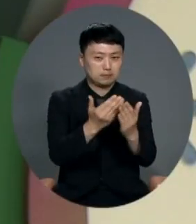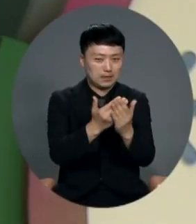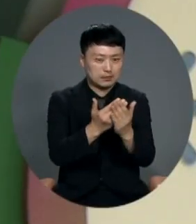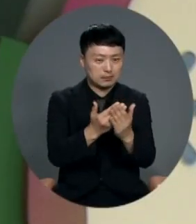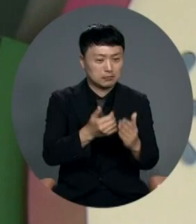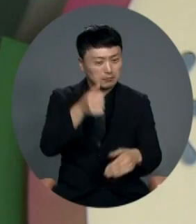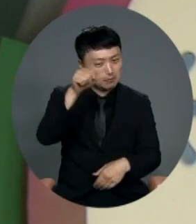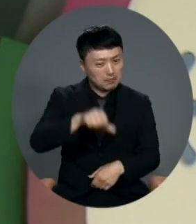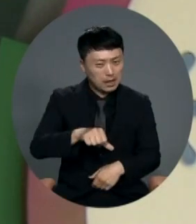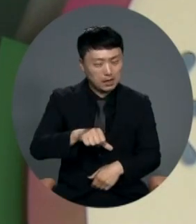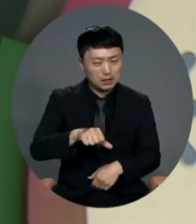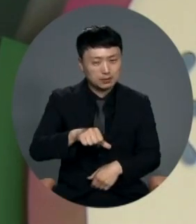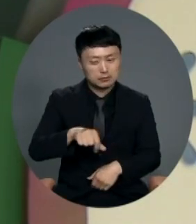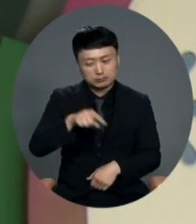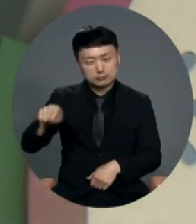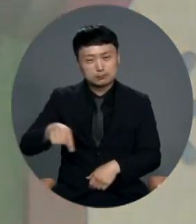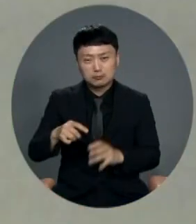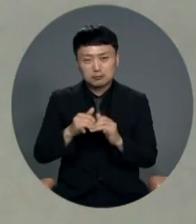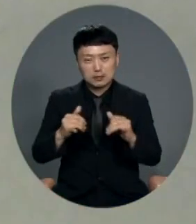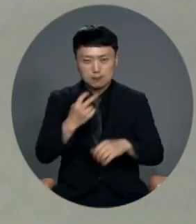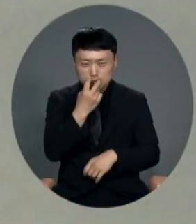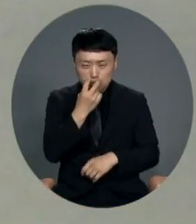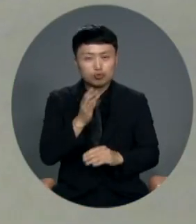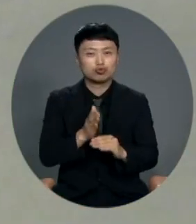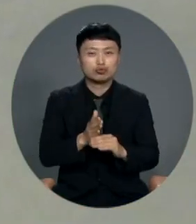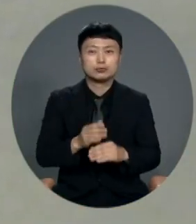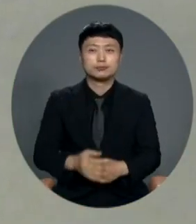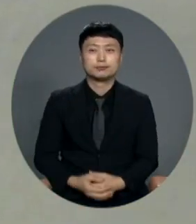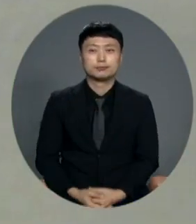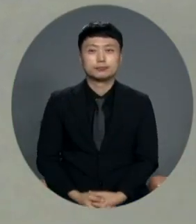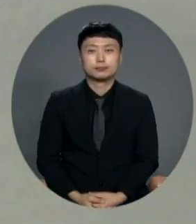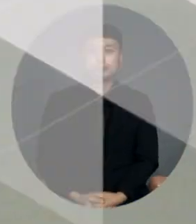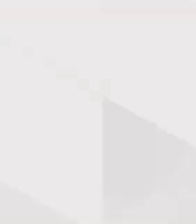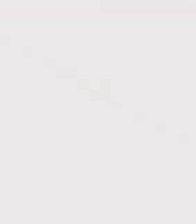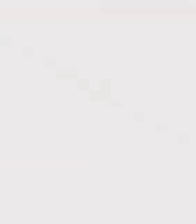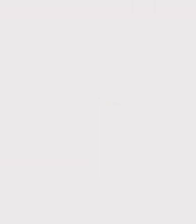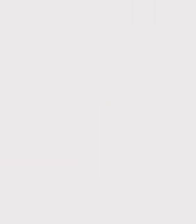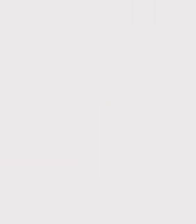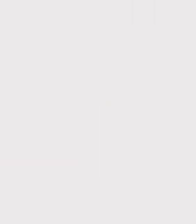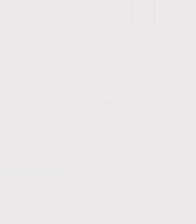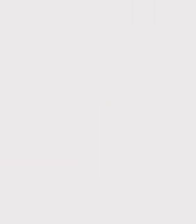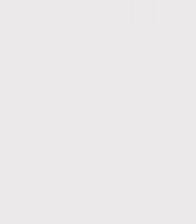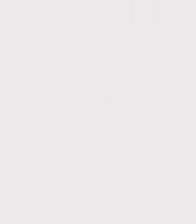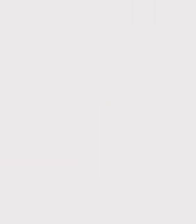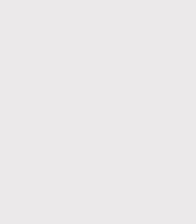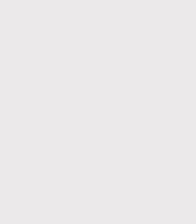발전을 이끌지 군민들이 지켜보고 있습니다. MBC 뉴스 손은민입니다.